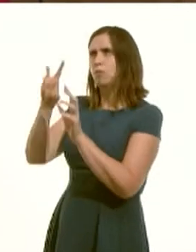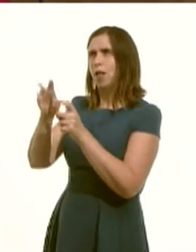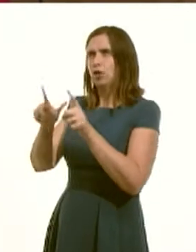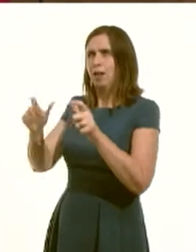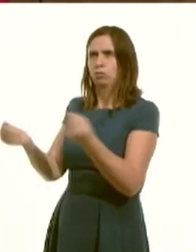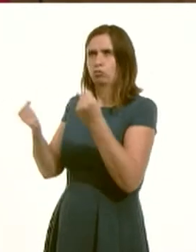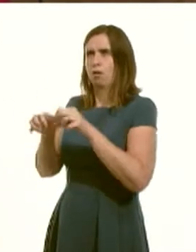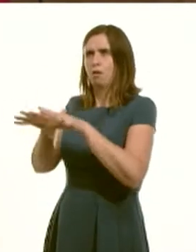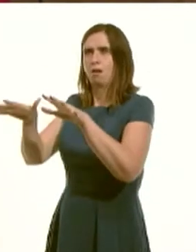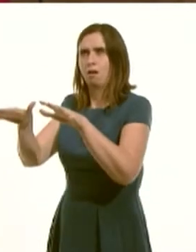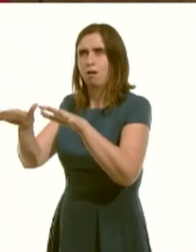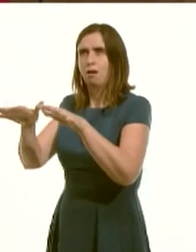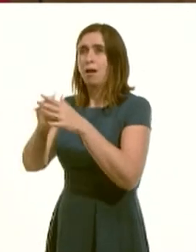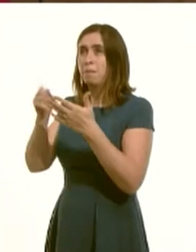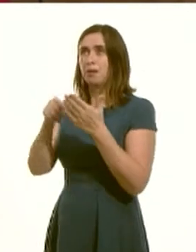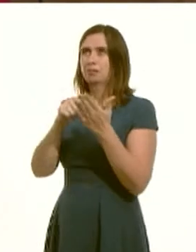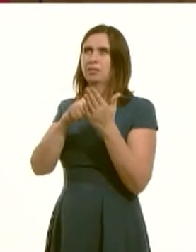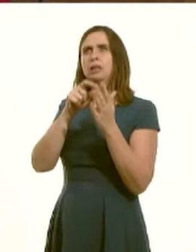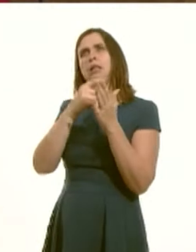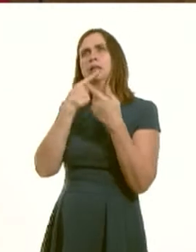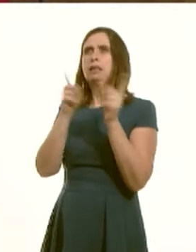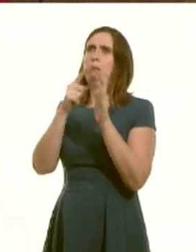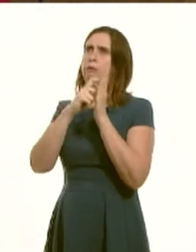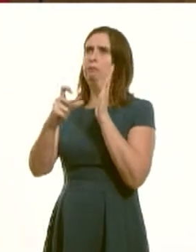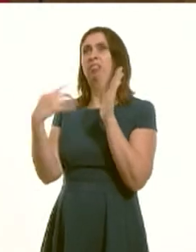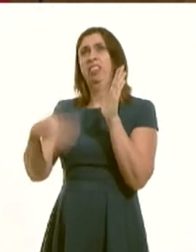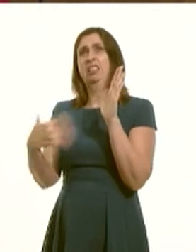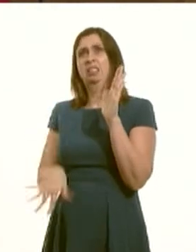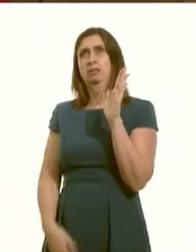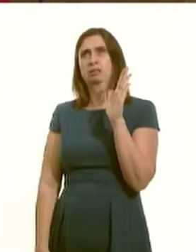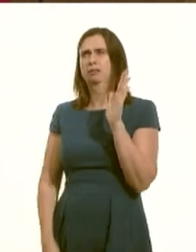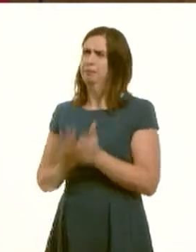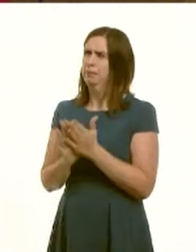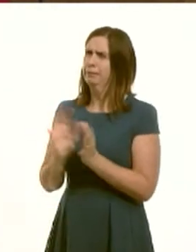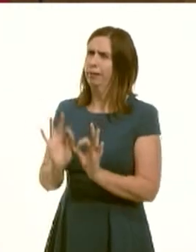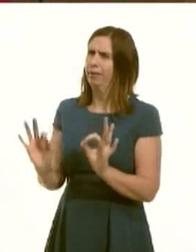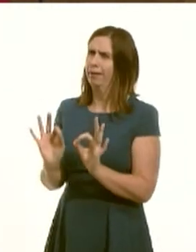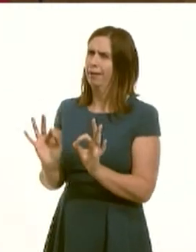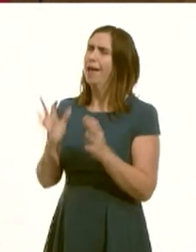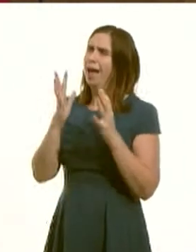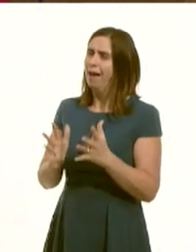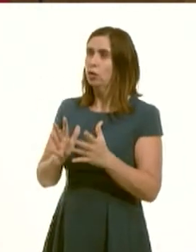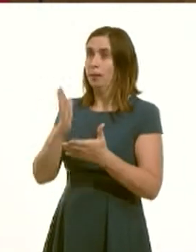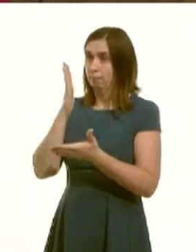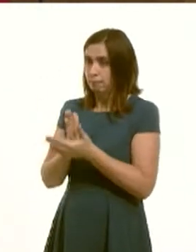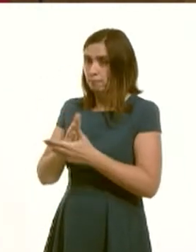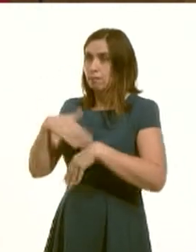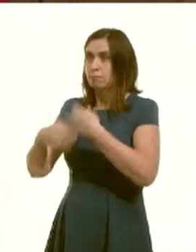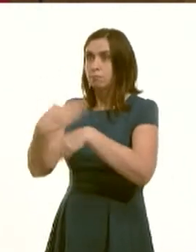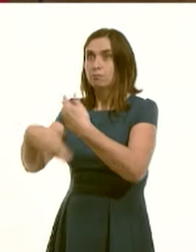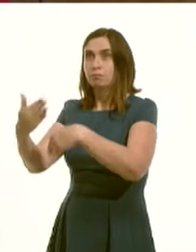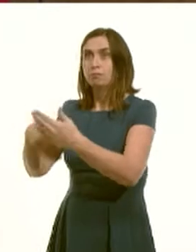rhaid sicrhau bod y datganiad yn cael ei ystyried mewn ffordd ymarferol hefyd. Ac ar hyn o bryd, does neb wedi dangos i